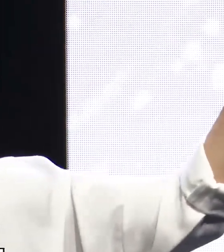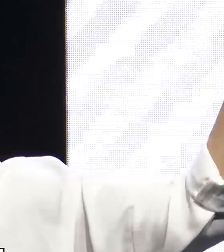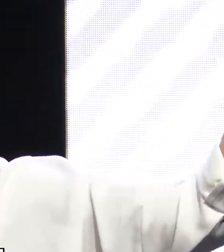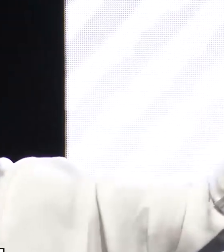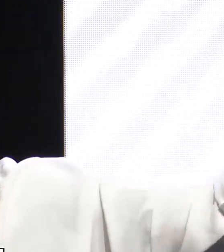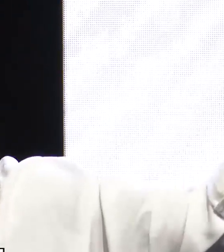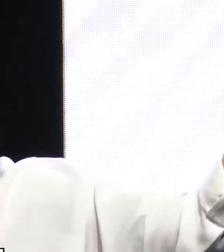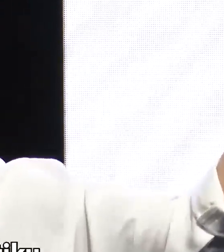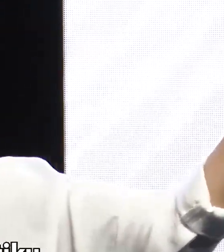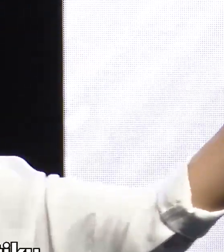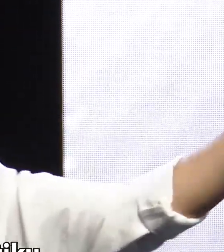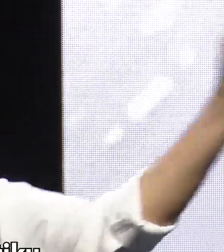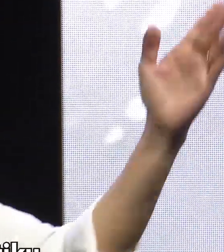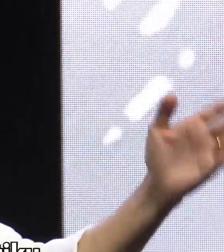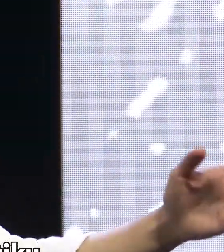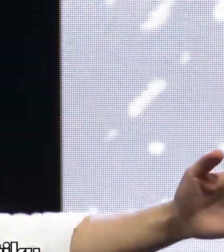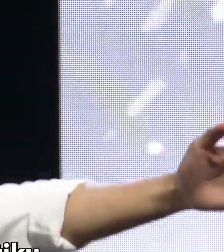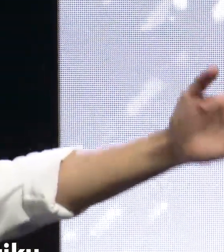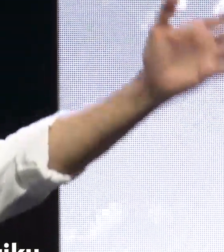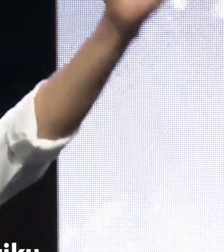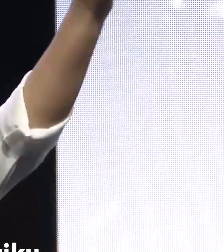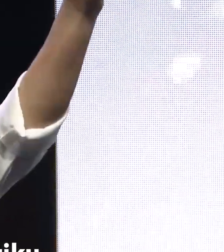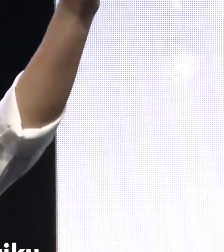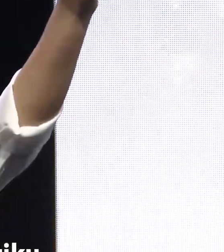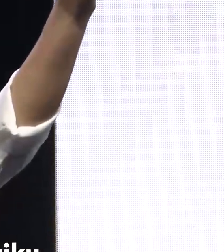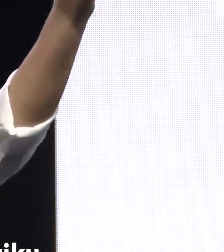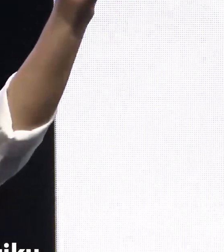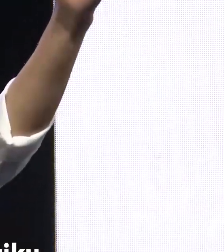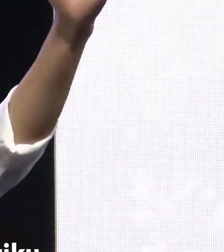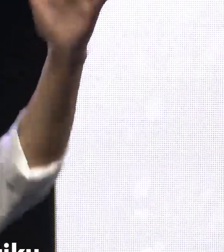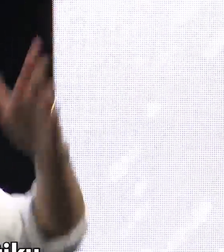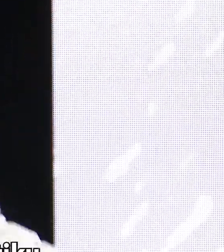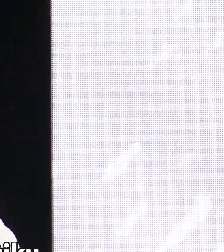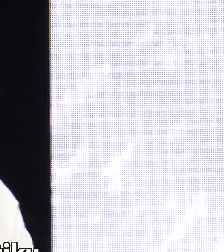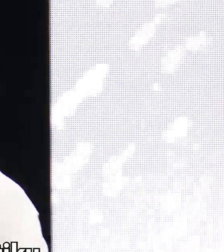hatiku. Indonesia, Indonesia